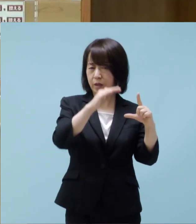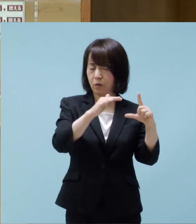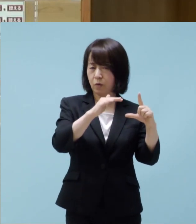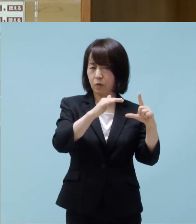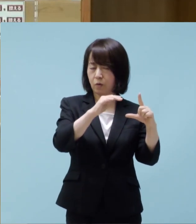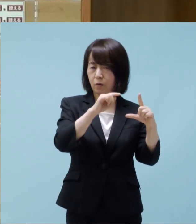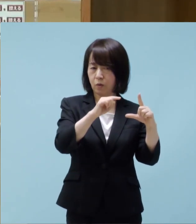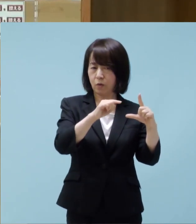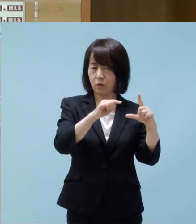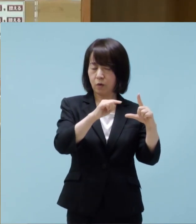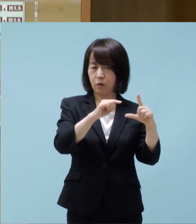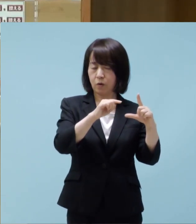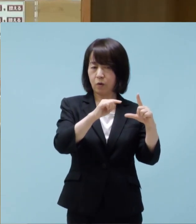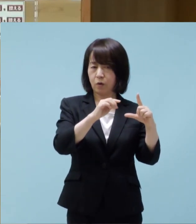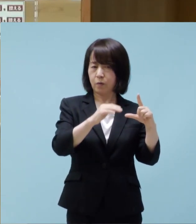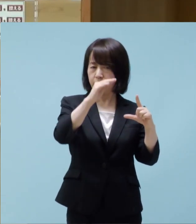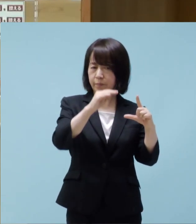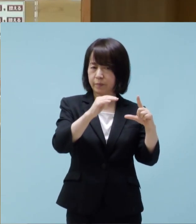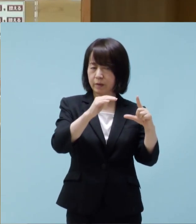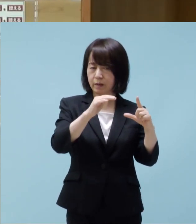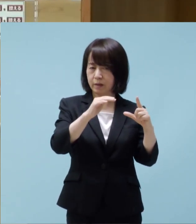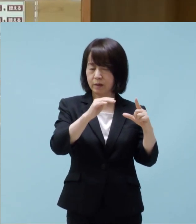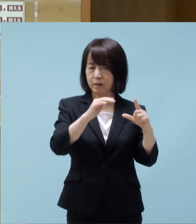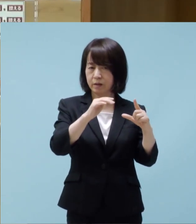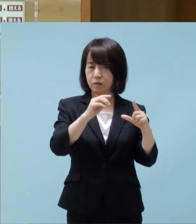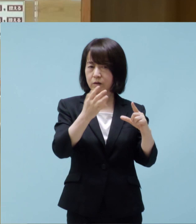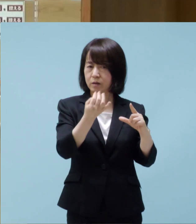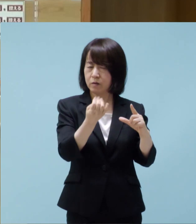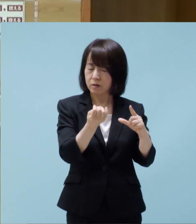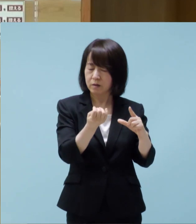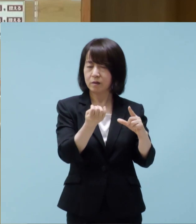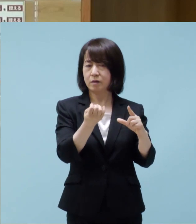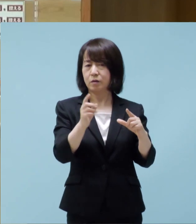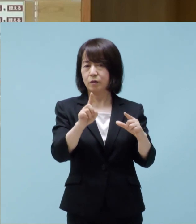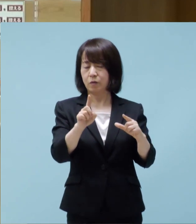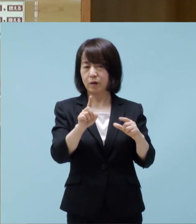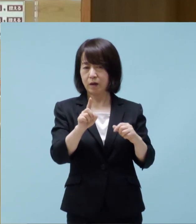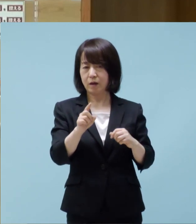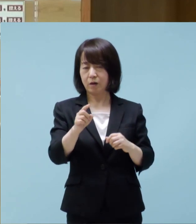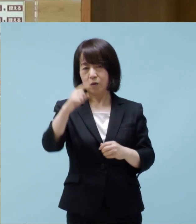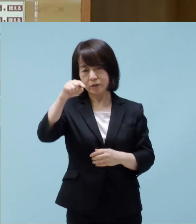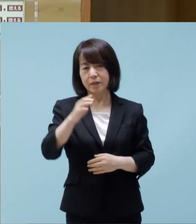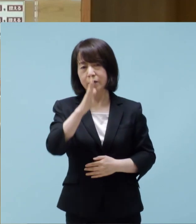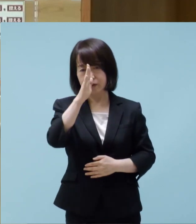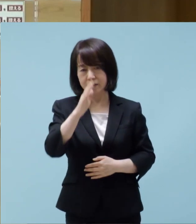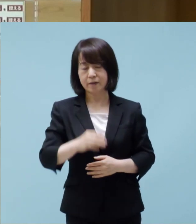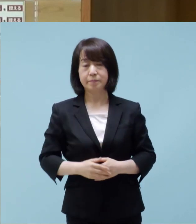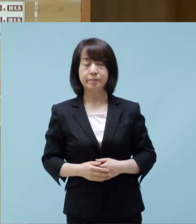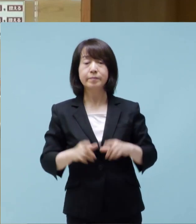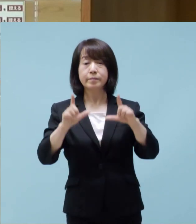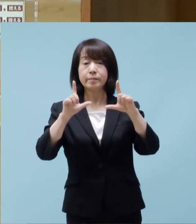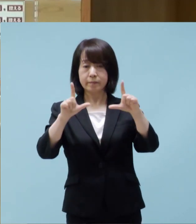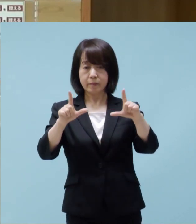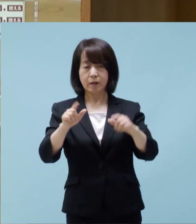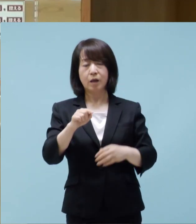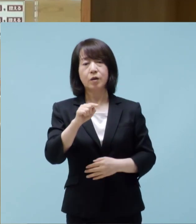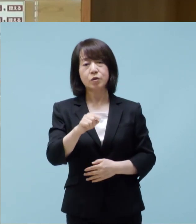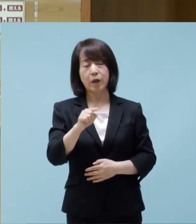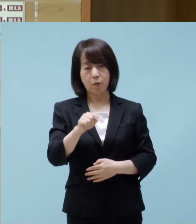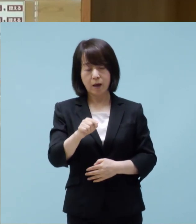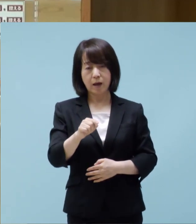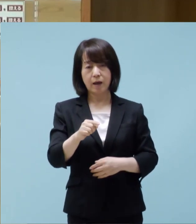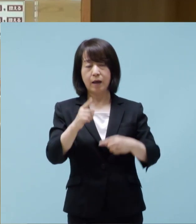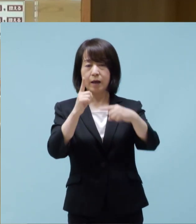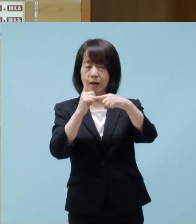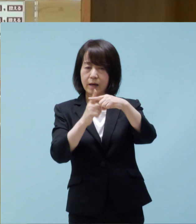ういった思いってもしありましたらお聞かせください。 そこはまさに科学的な中でですね、まあ、今まさに議